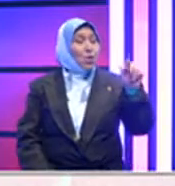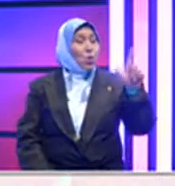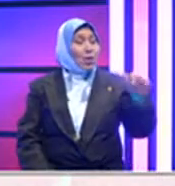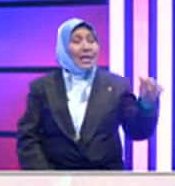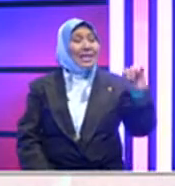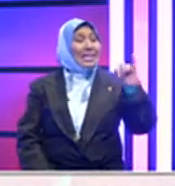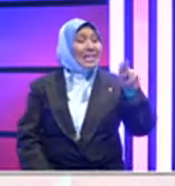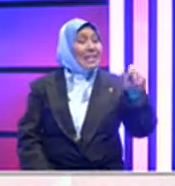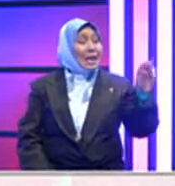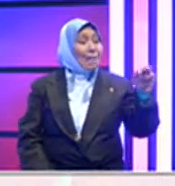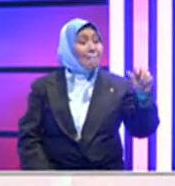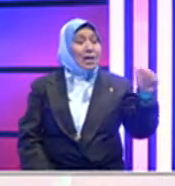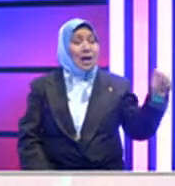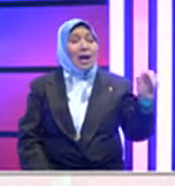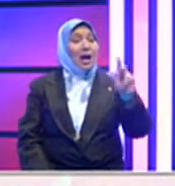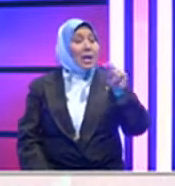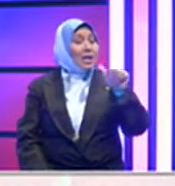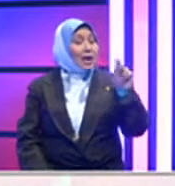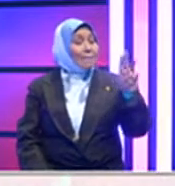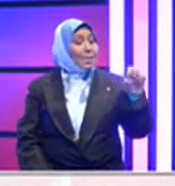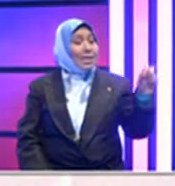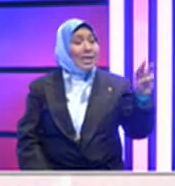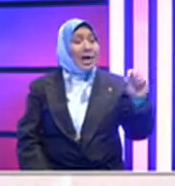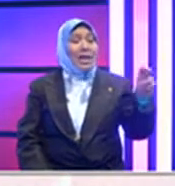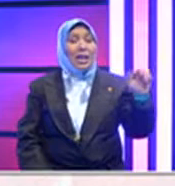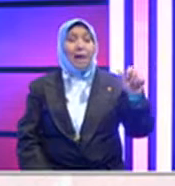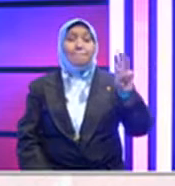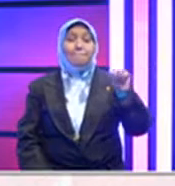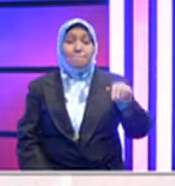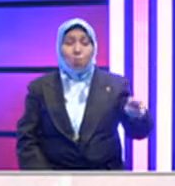cname Namina ilmu